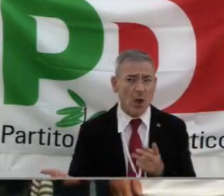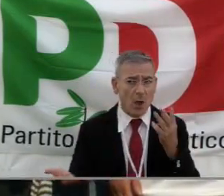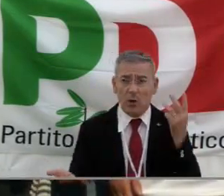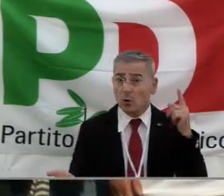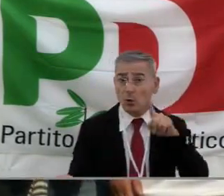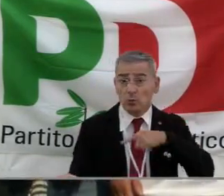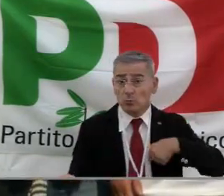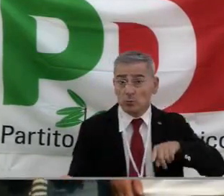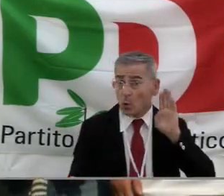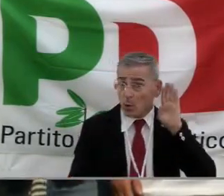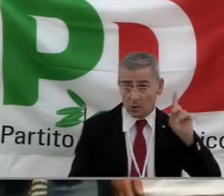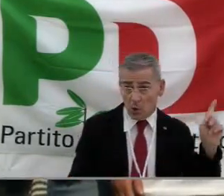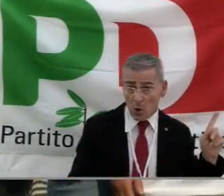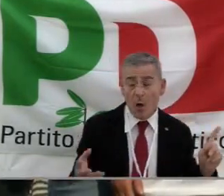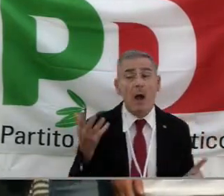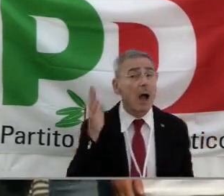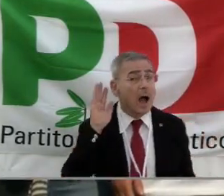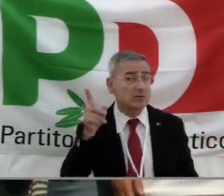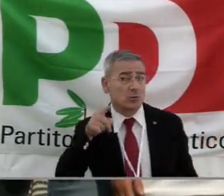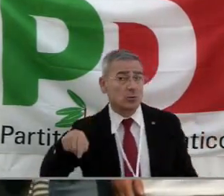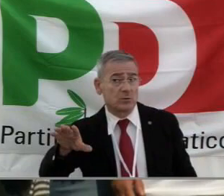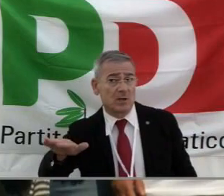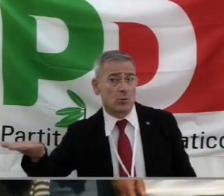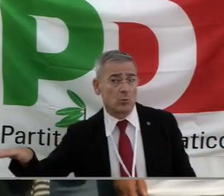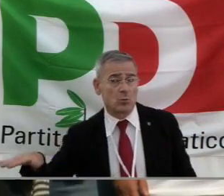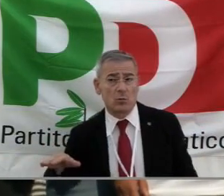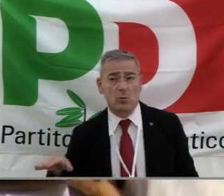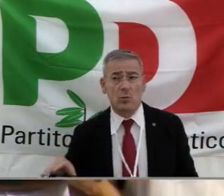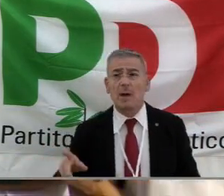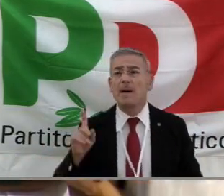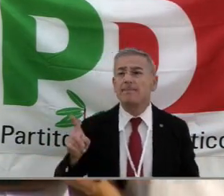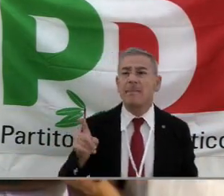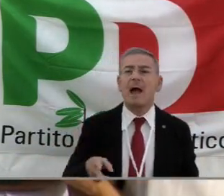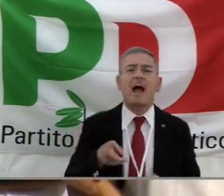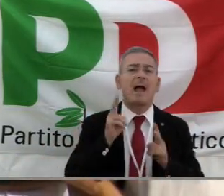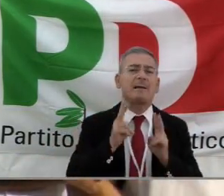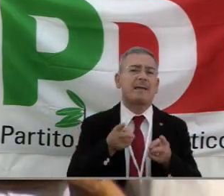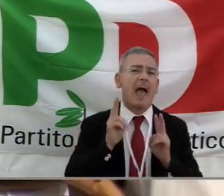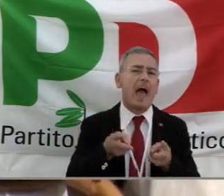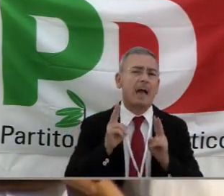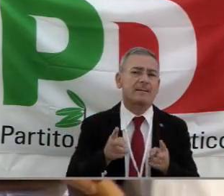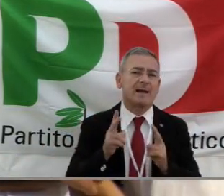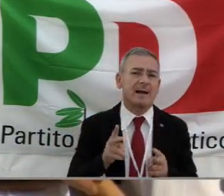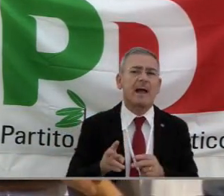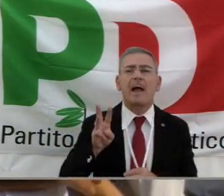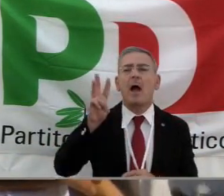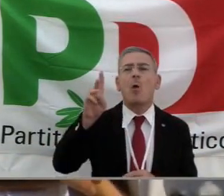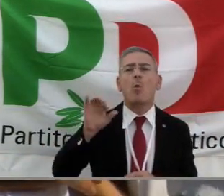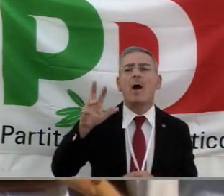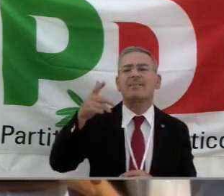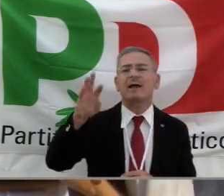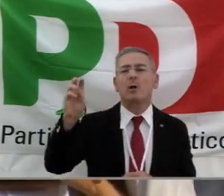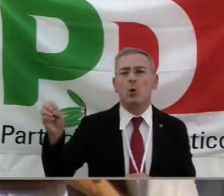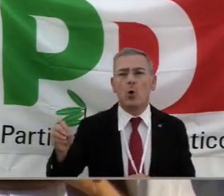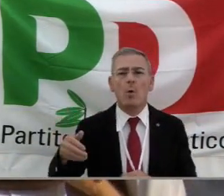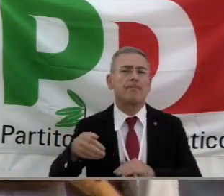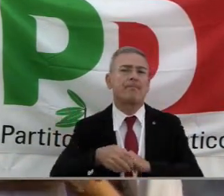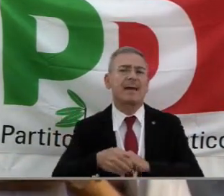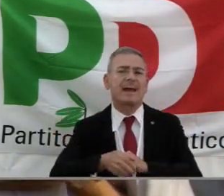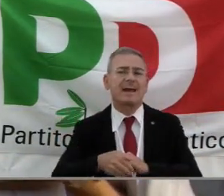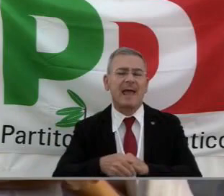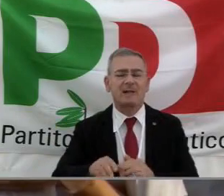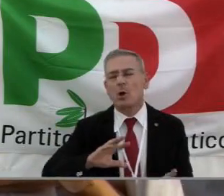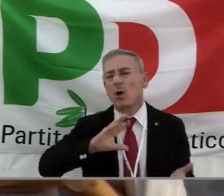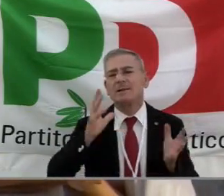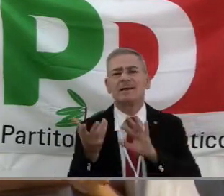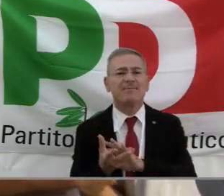ma rendetevi conto che la vostra chiacchiera sulla Waterloo del precariato sta diventando un